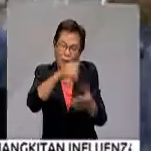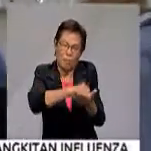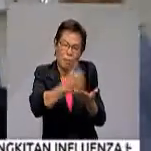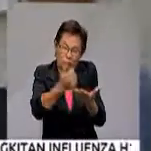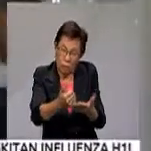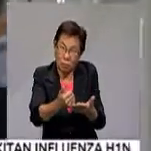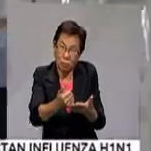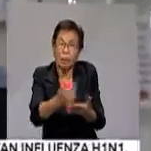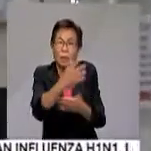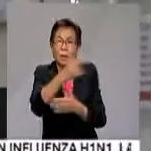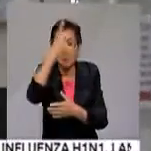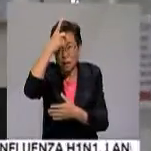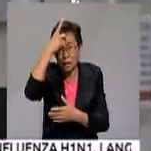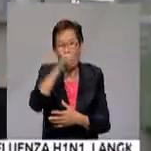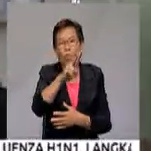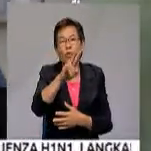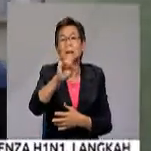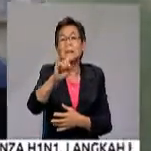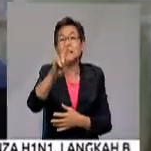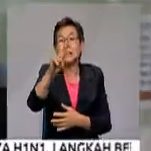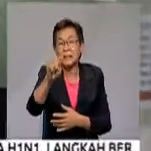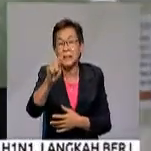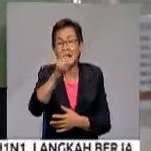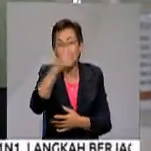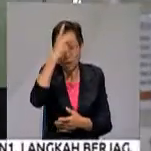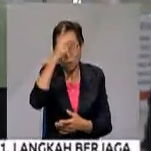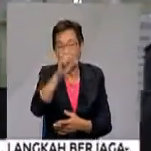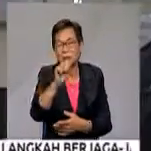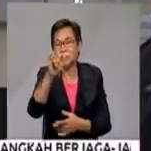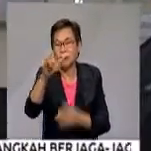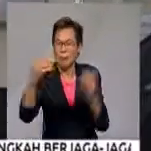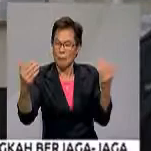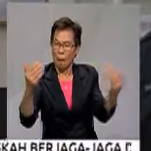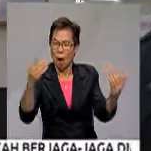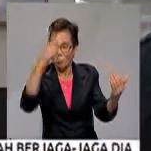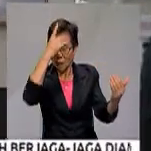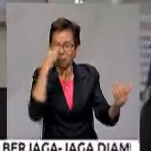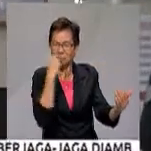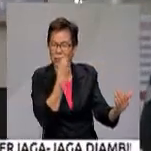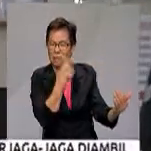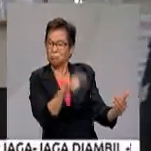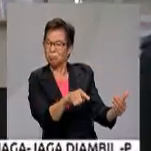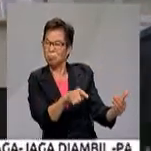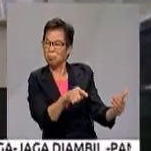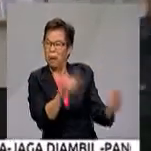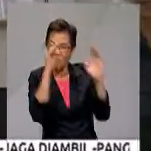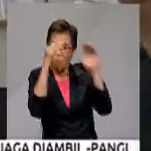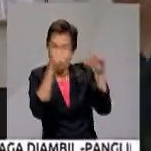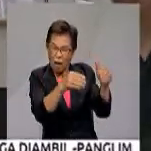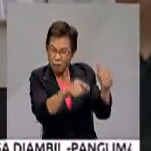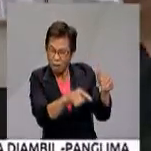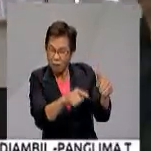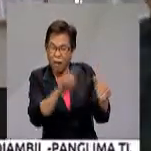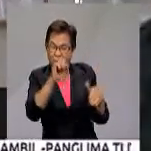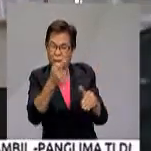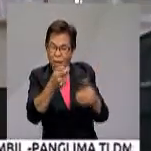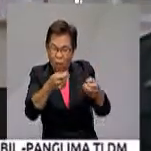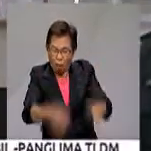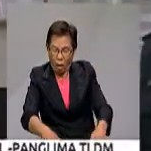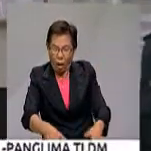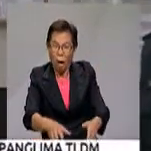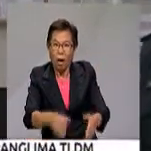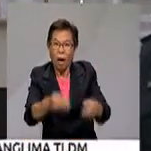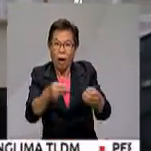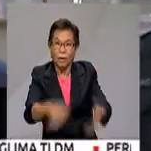akaun. Dato' V. Sitambaram turut membandingkan bahawa Dato' Sri Najib prihatin walaupun hanya kehilangan